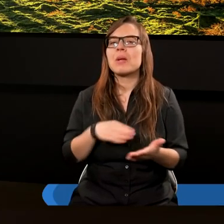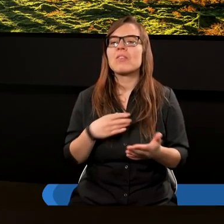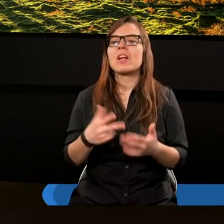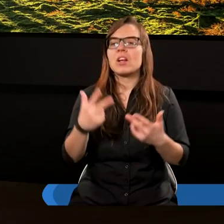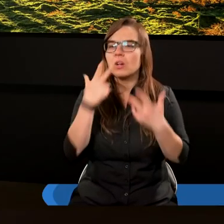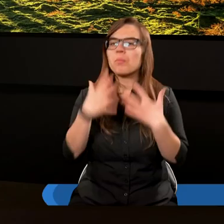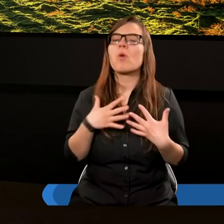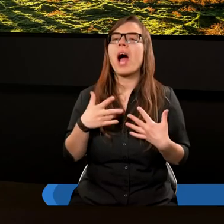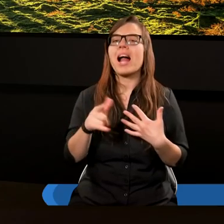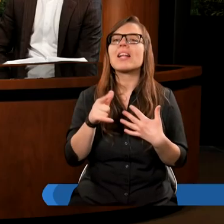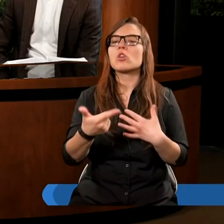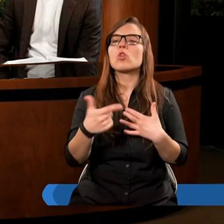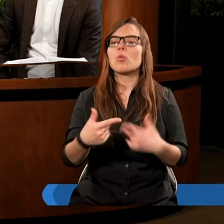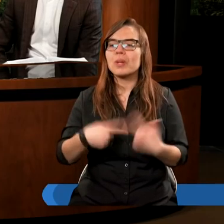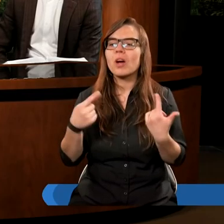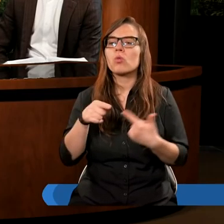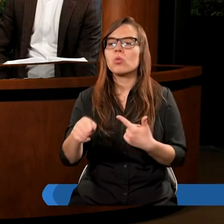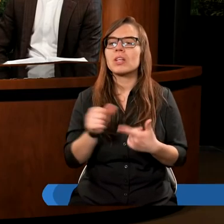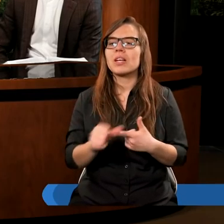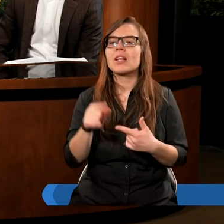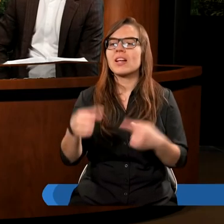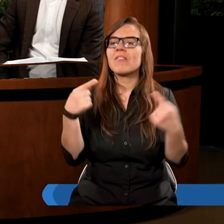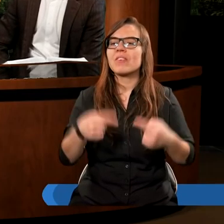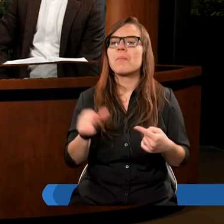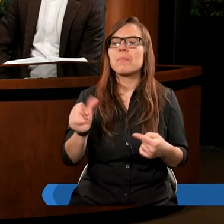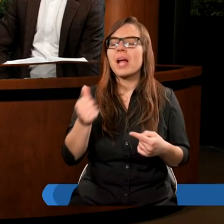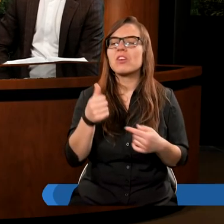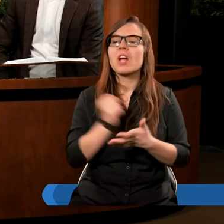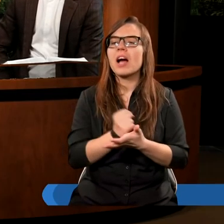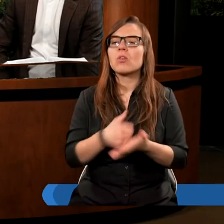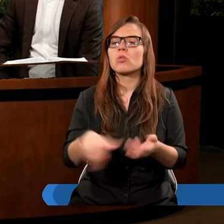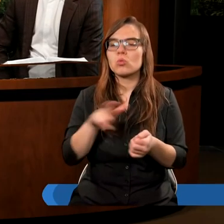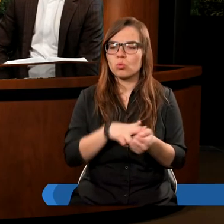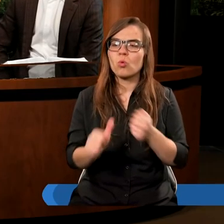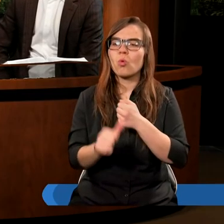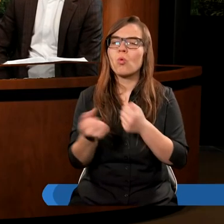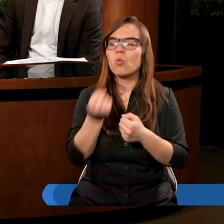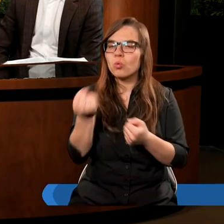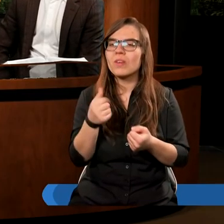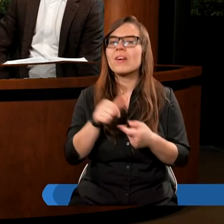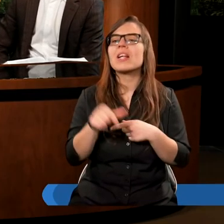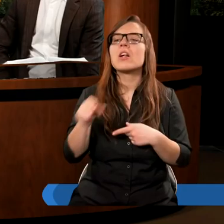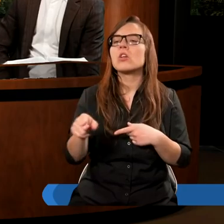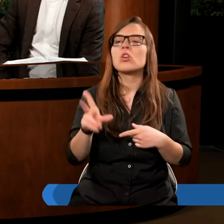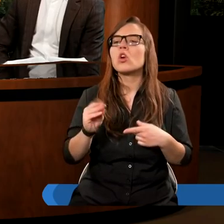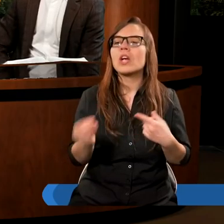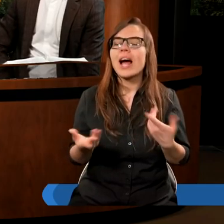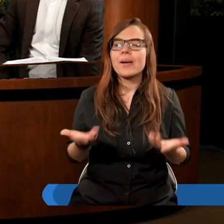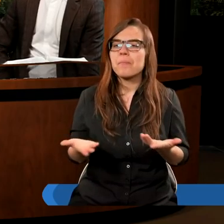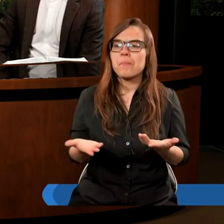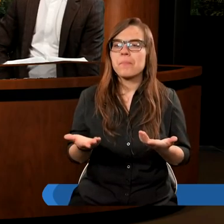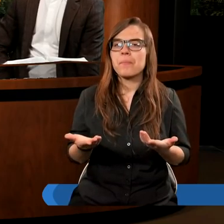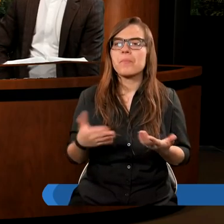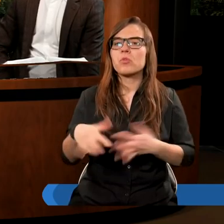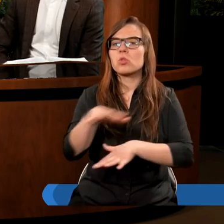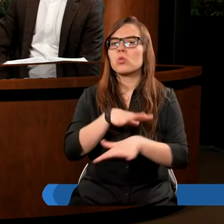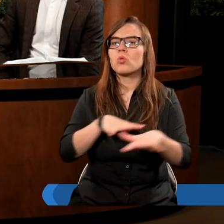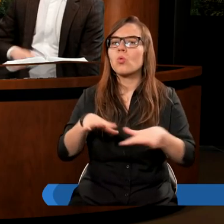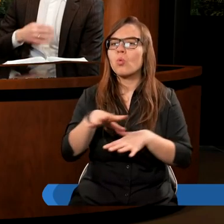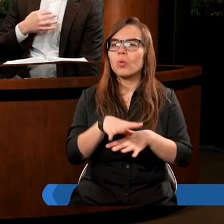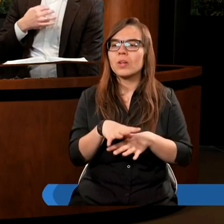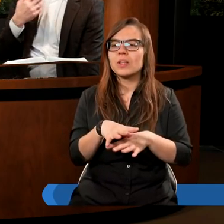nas do tego przekonuje? No taki pierwszy argument, jaki na to używamy zazwyczaj, to jest to, że Duch